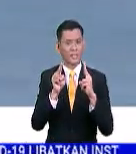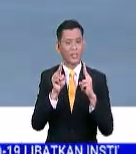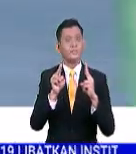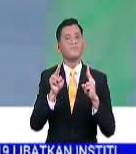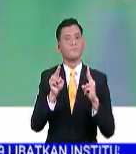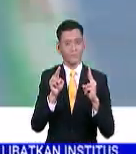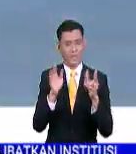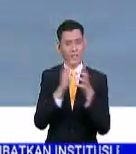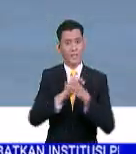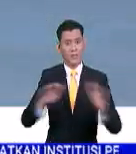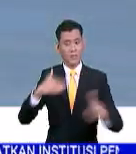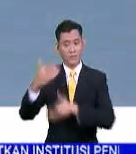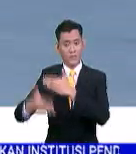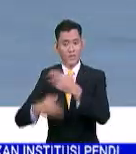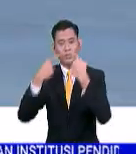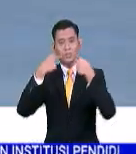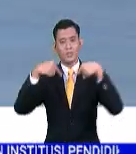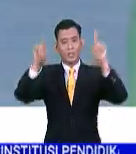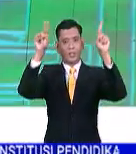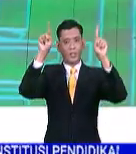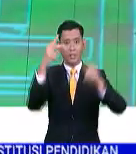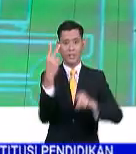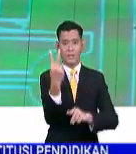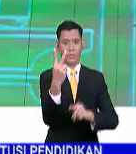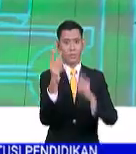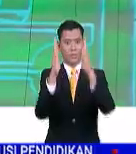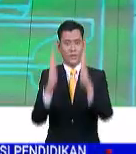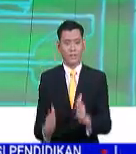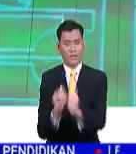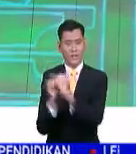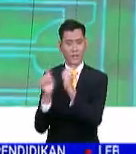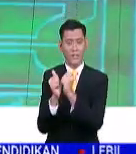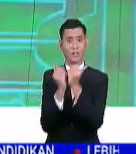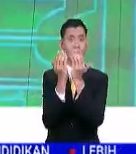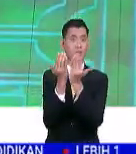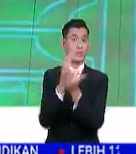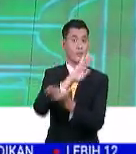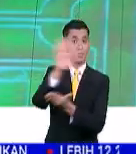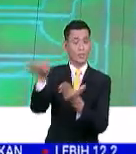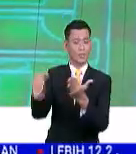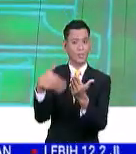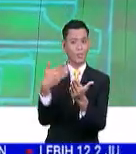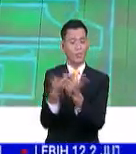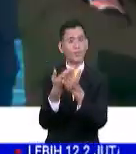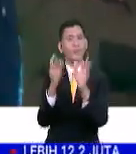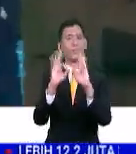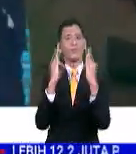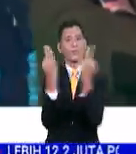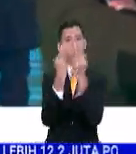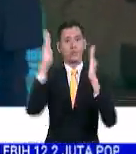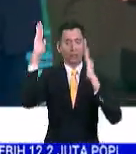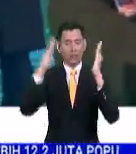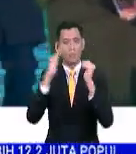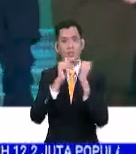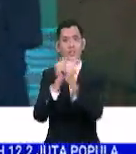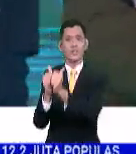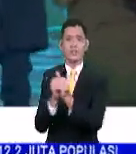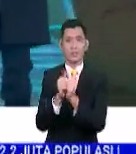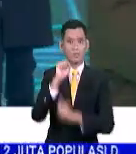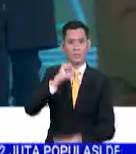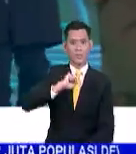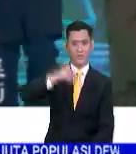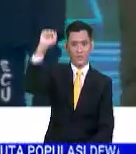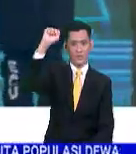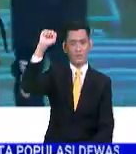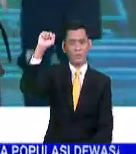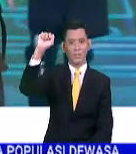maju jaya buat dua atlet negara tersebut. Malah doa seluruh keluarga Malaysia sentiasa mengiringi perjuangan mereka. Pada